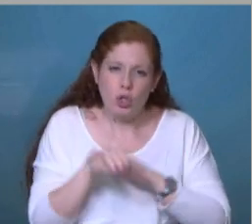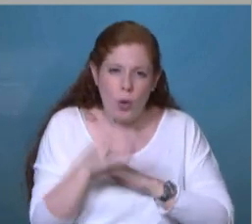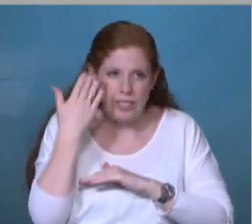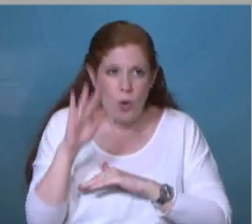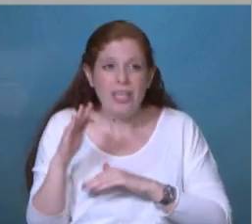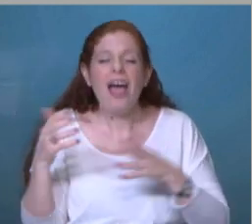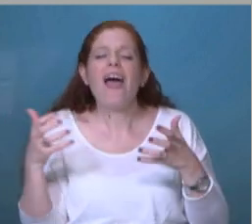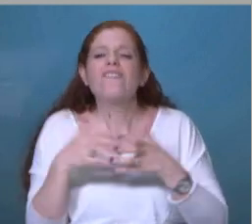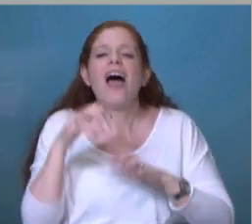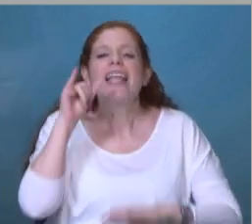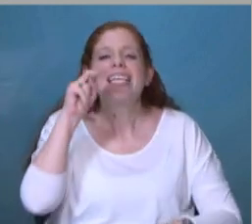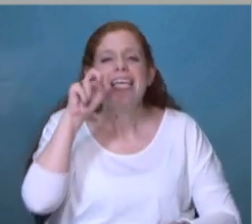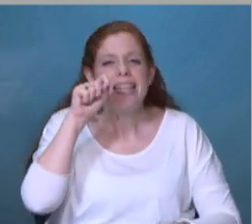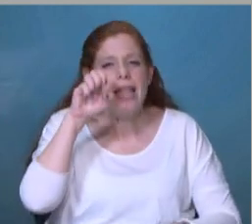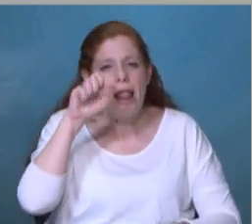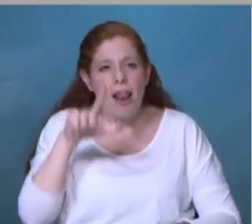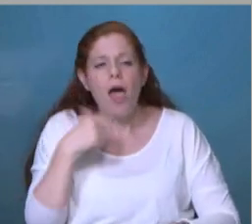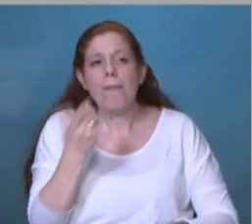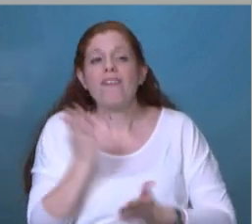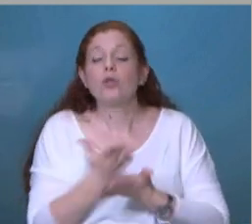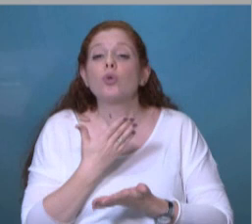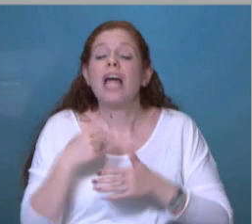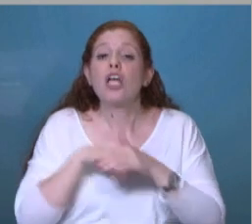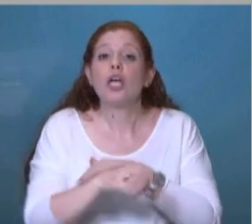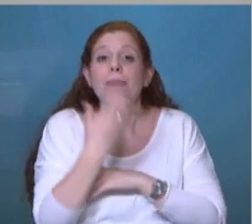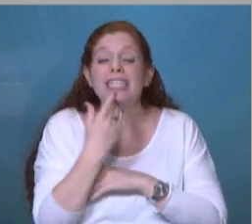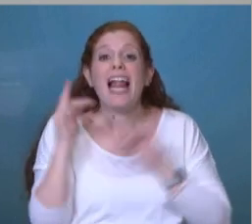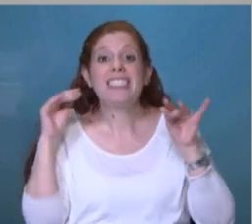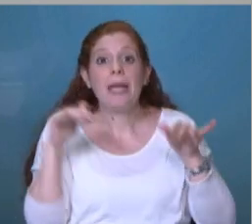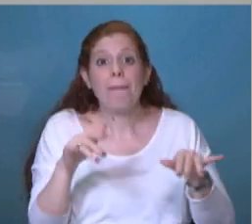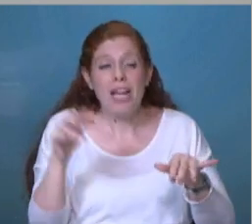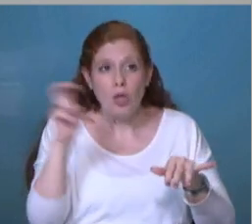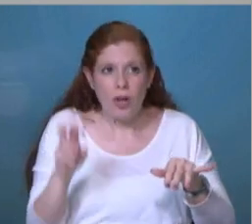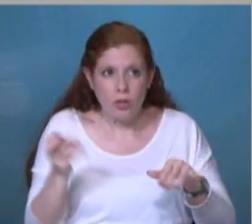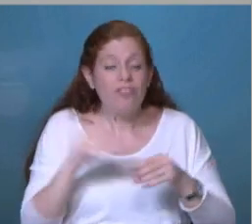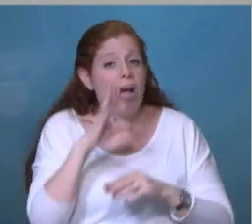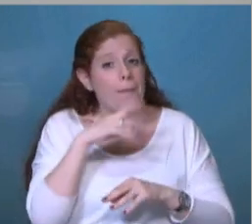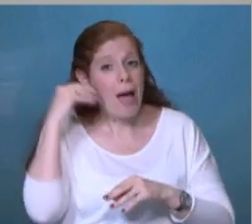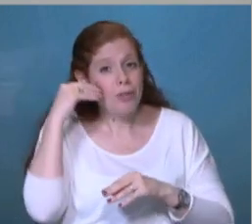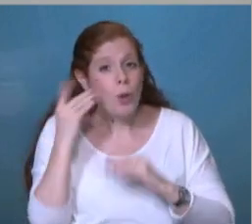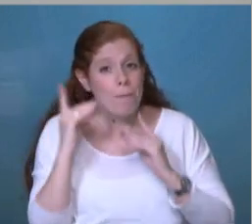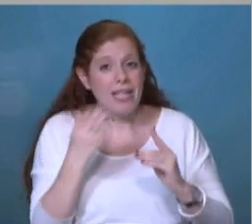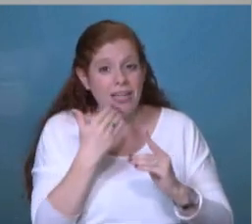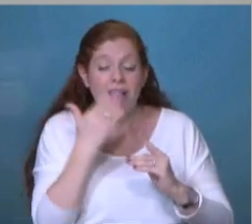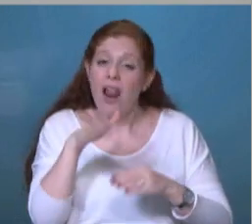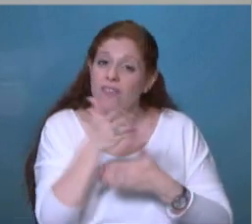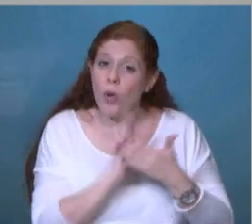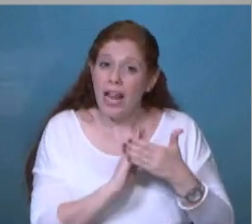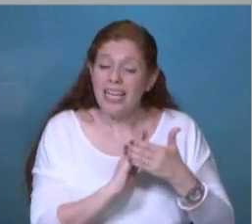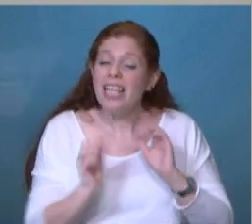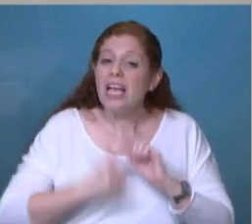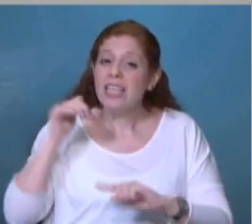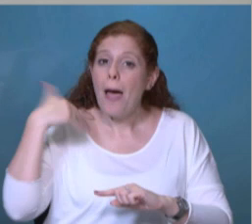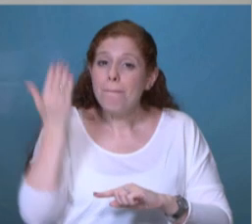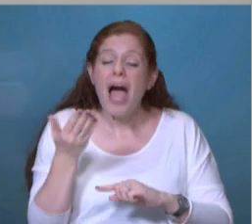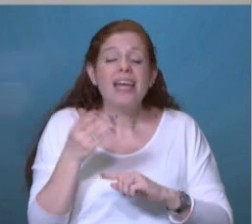כוונתה להשקיע בישראל כ$10 מיליארד נוספים, וגם אמזון בדרכה לישראל, לפחות חלקית. השר הבא היה אחראי